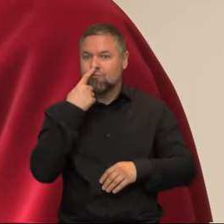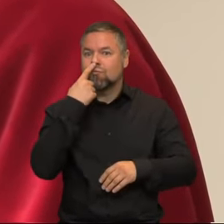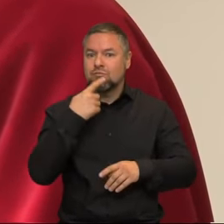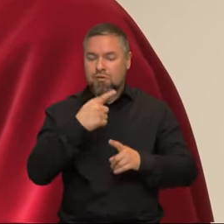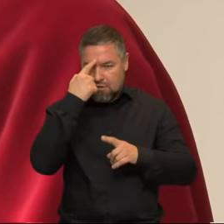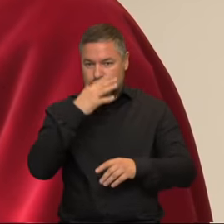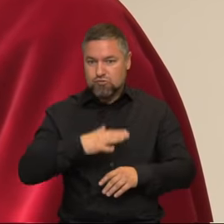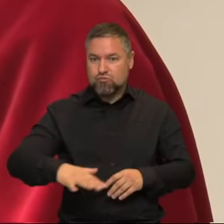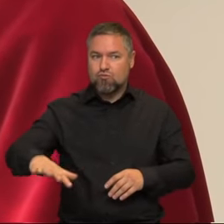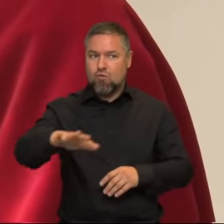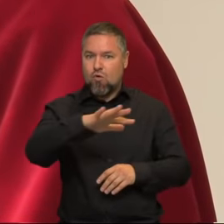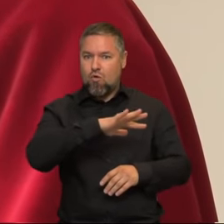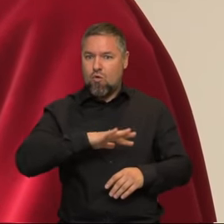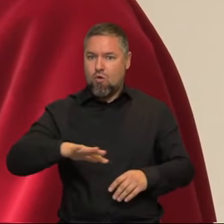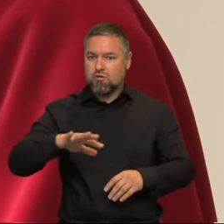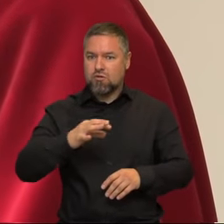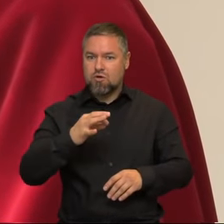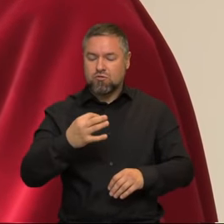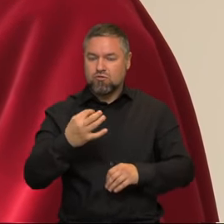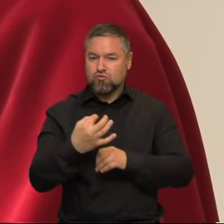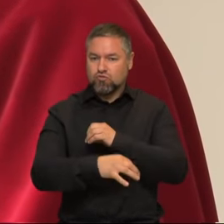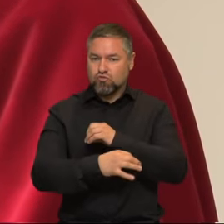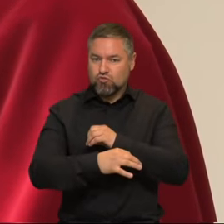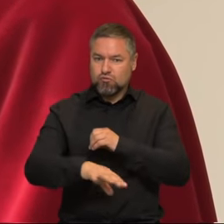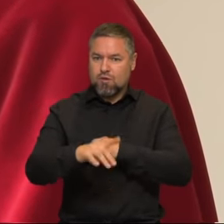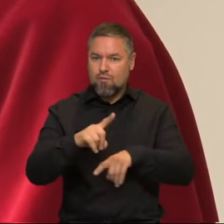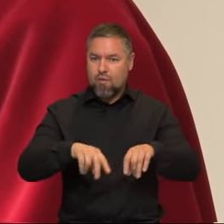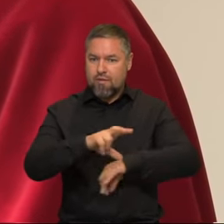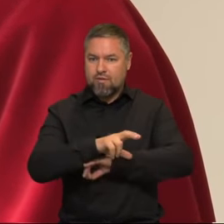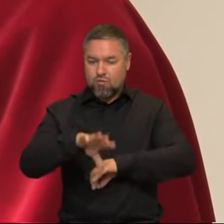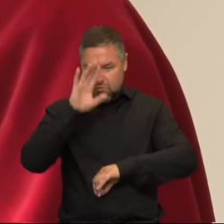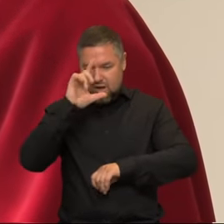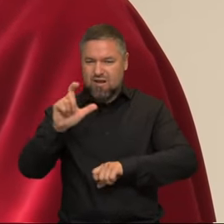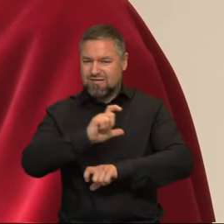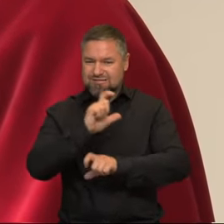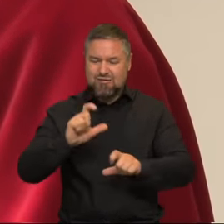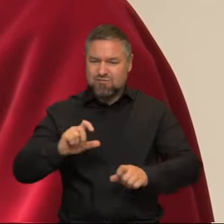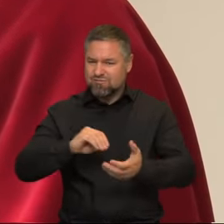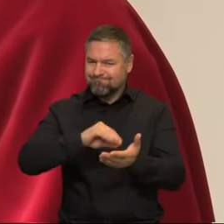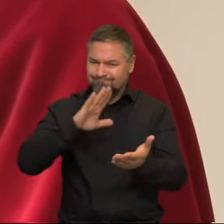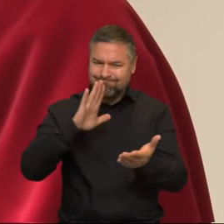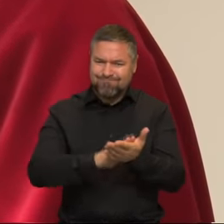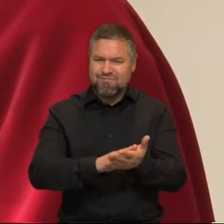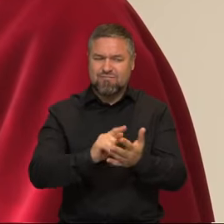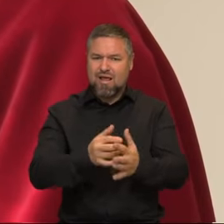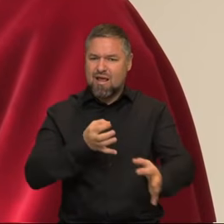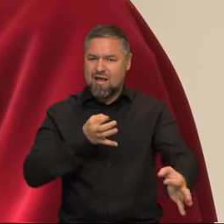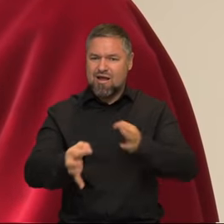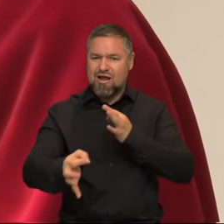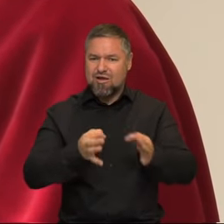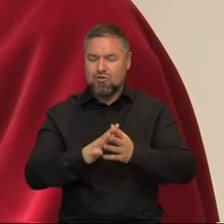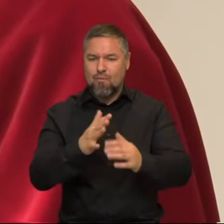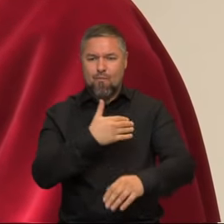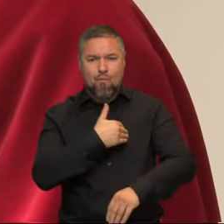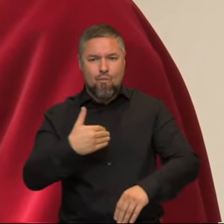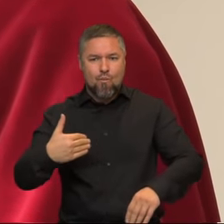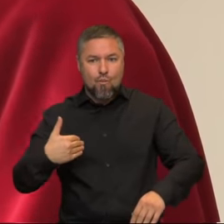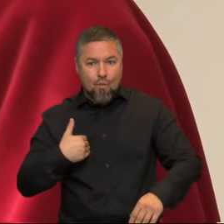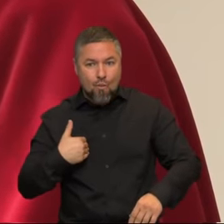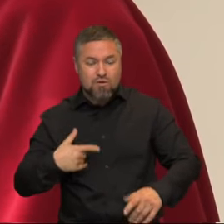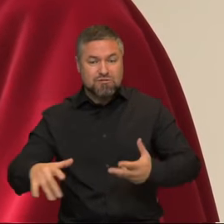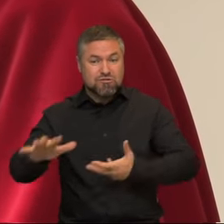tylko społeczności akademickiej naszej uczelni, ale również trwale zapisały się na kartach historii polskiego